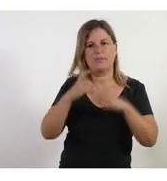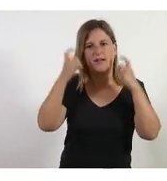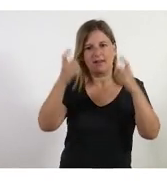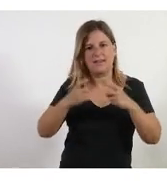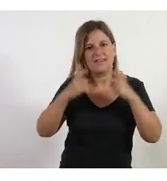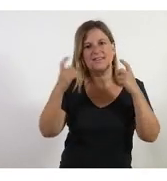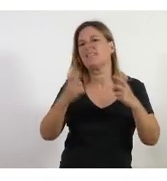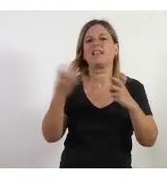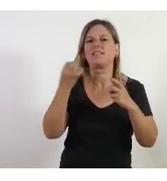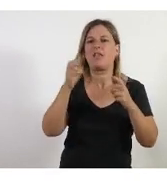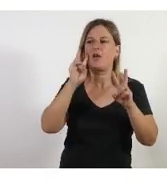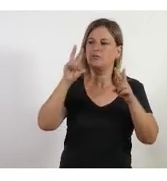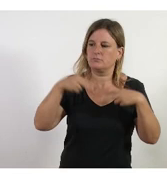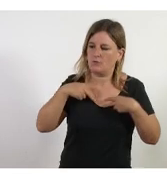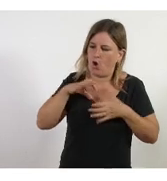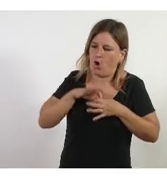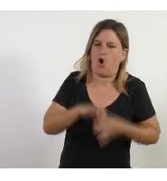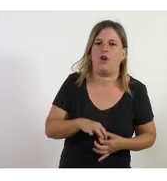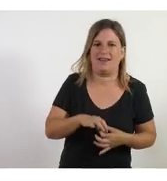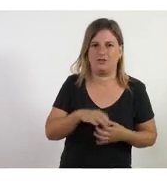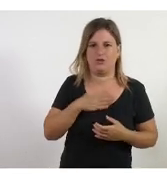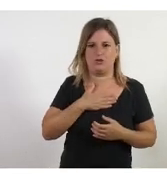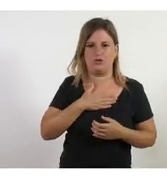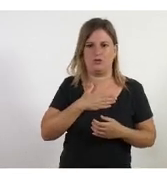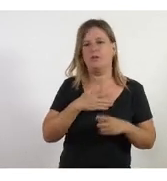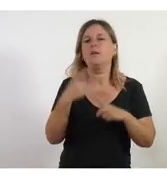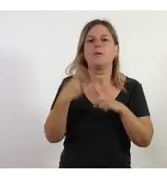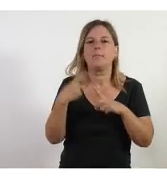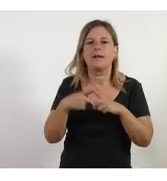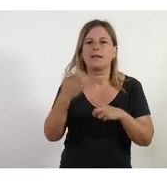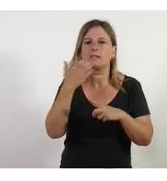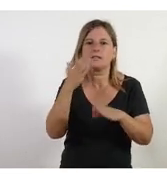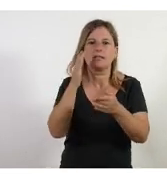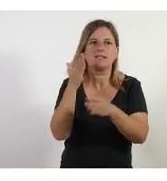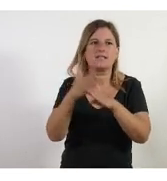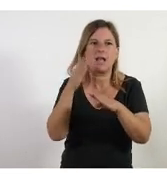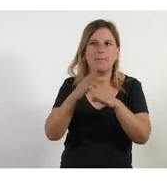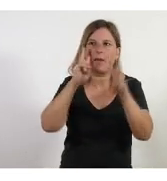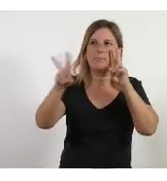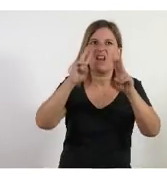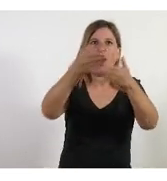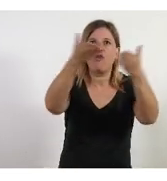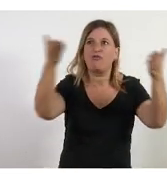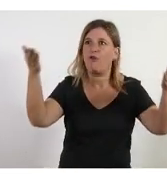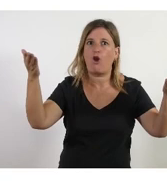amb un mateix o amb una mateixa. Perquè si estem pendents de lo de fora, això ens arrossega